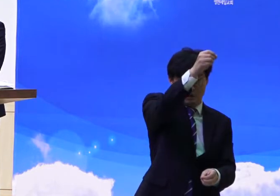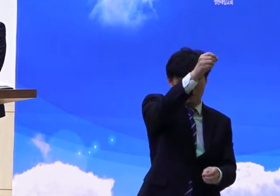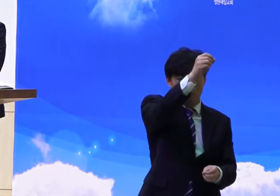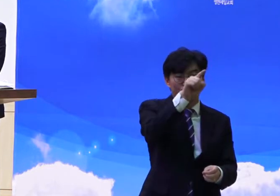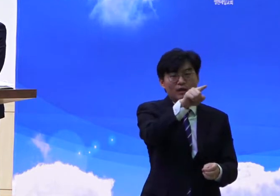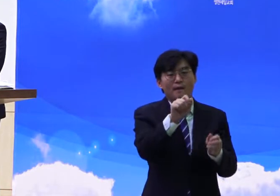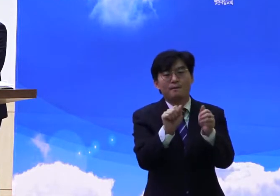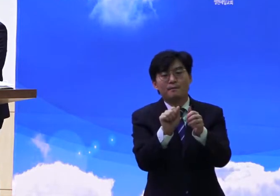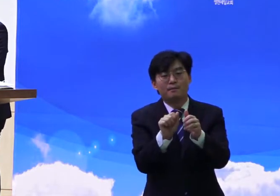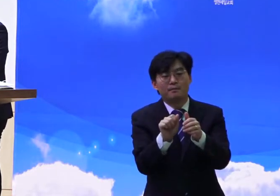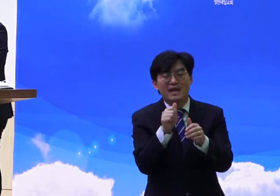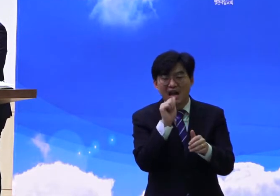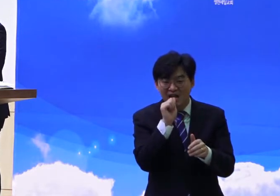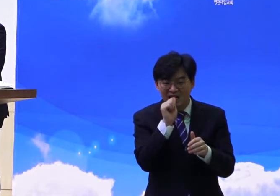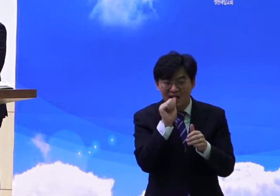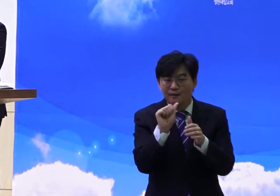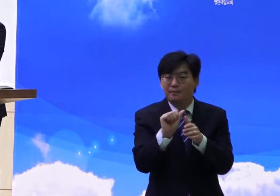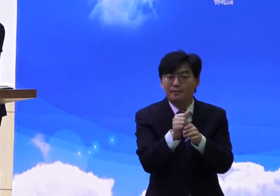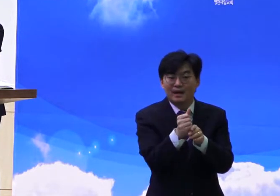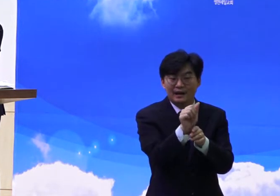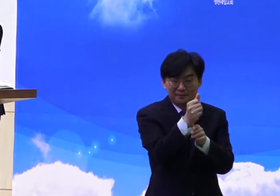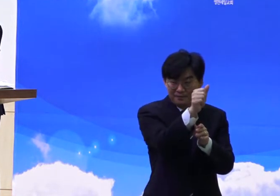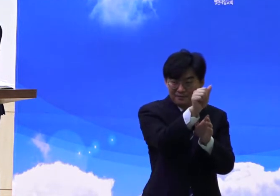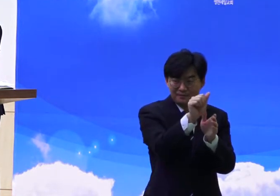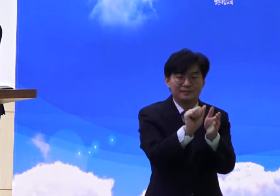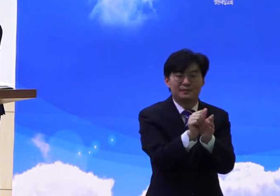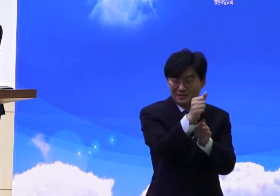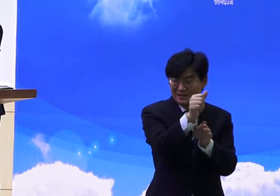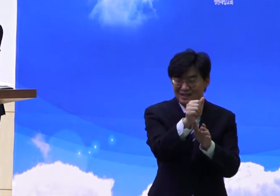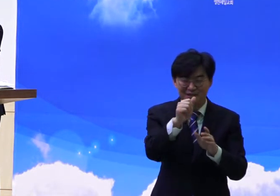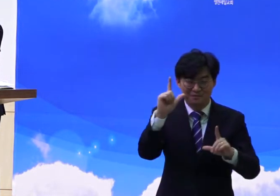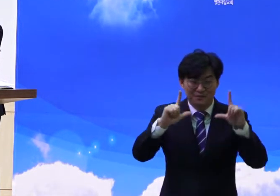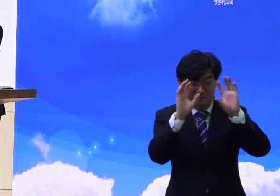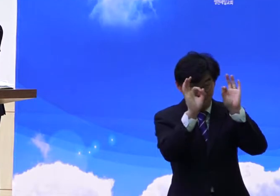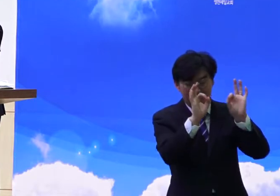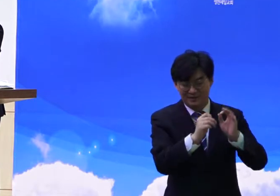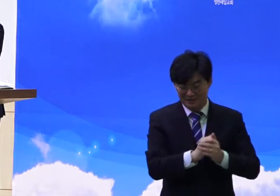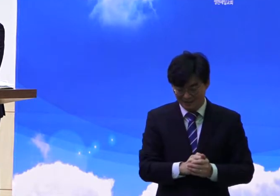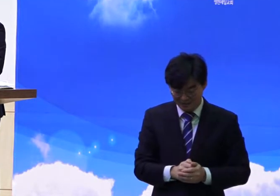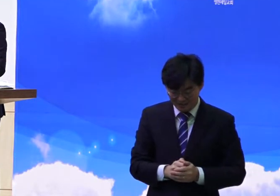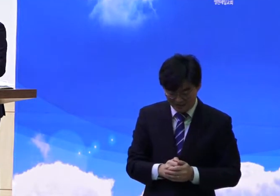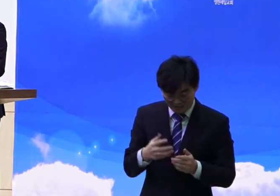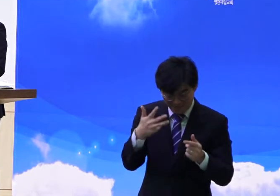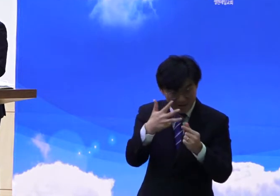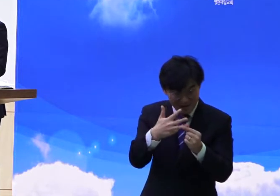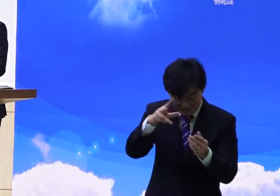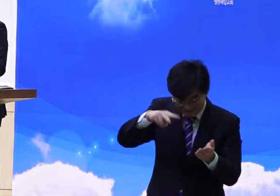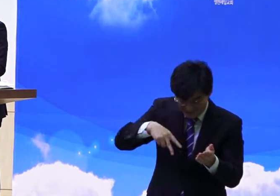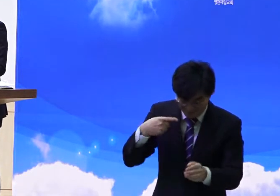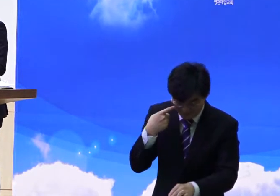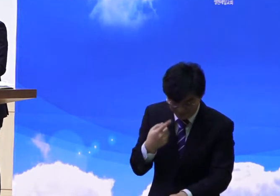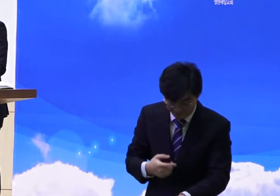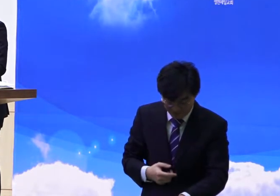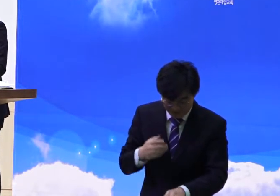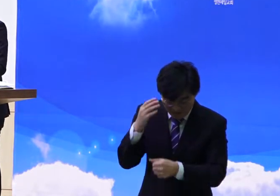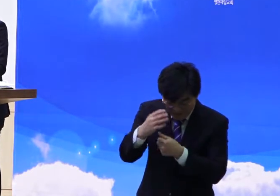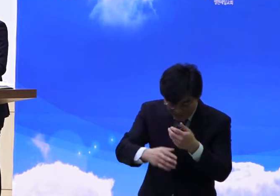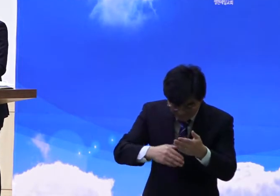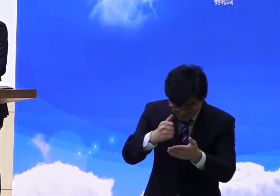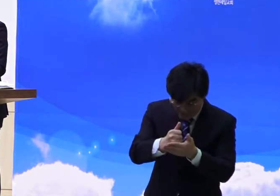말씀하셨습니다. 오늘 8절의 말씀인데요, 한번 8절의 말씀을 같이 읽겠습니다. 시작. 여호와께서